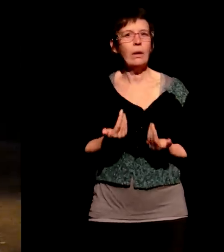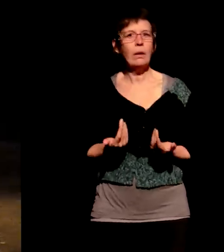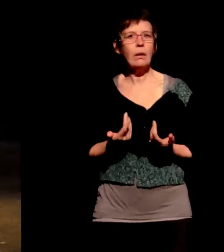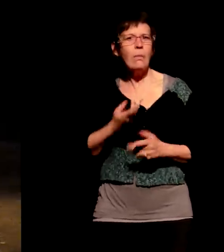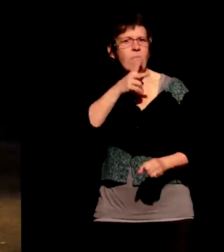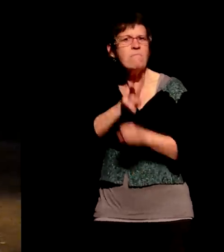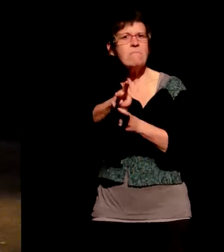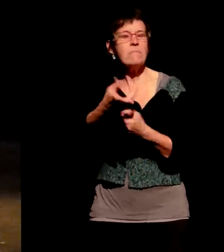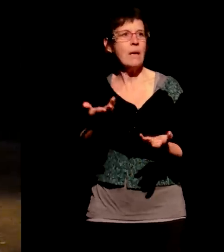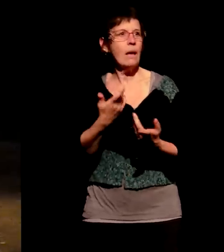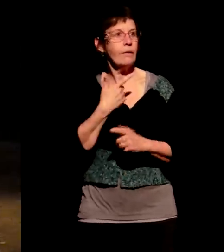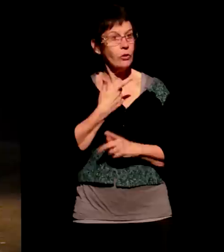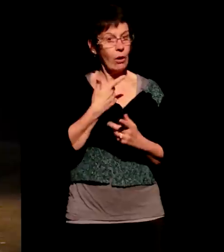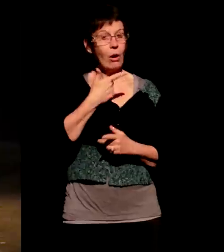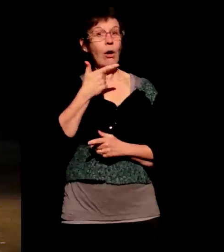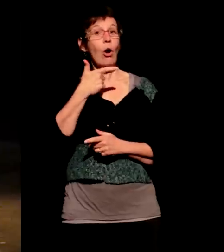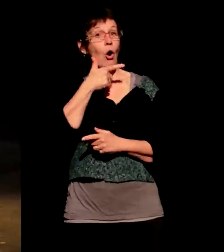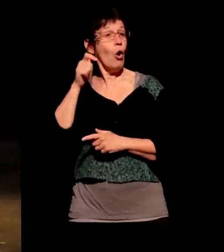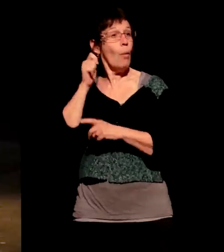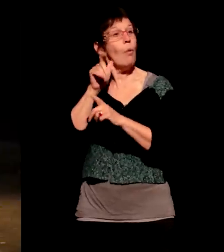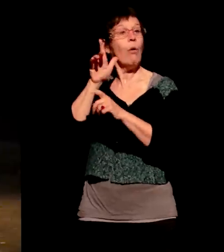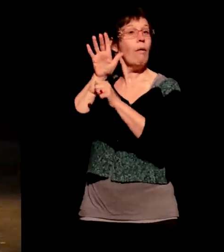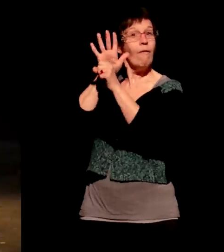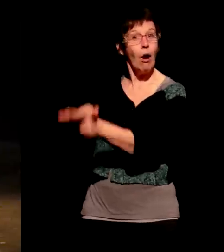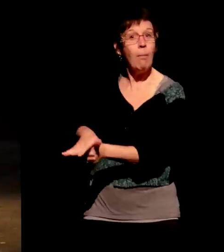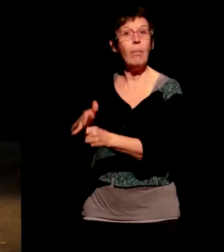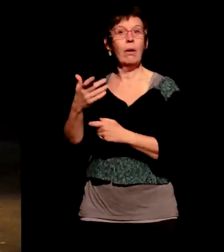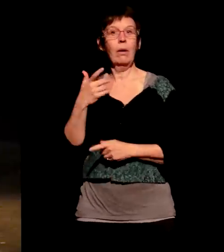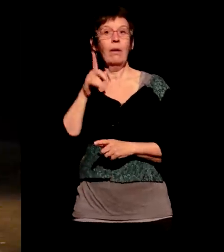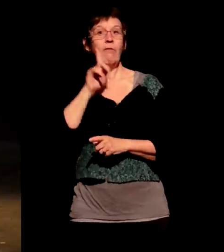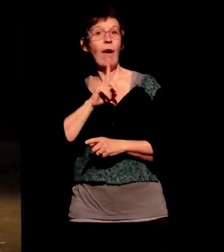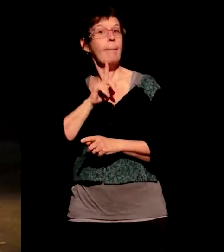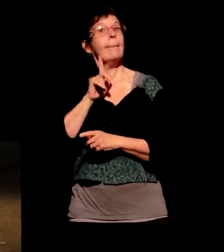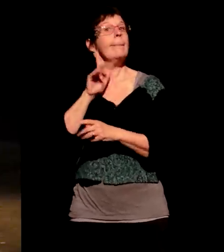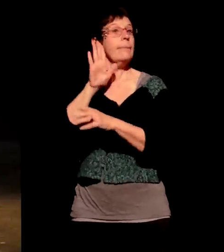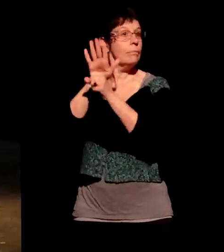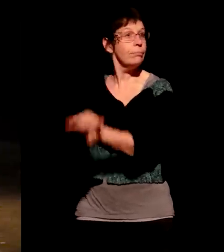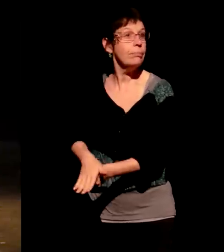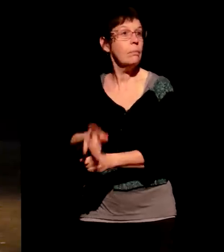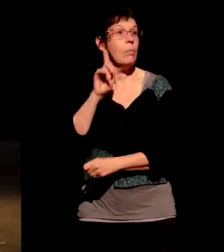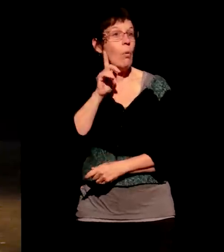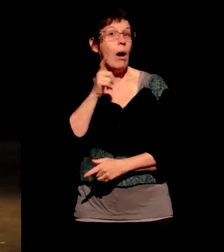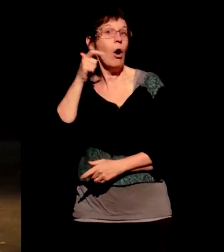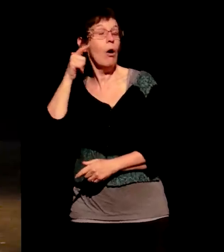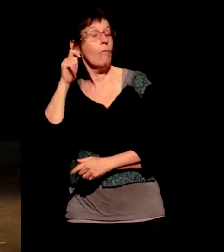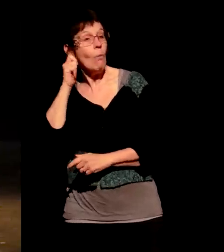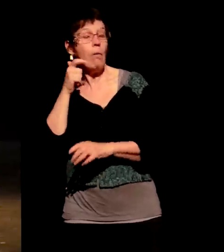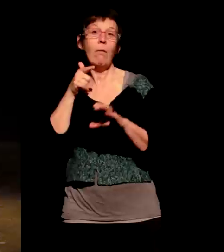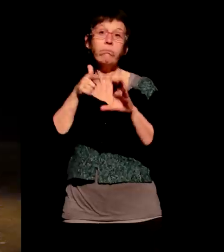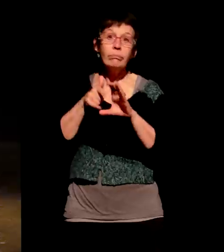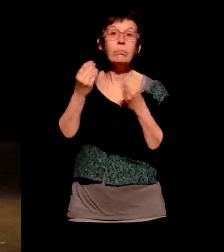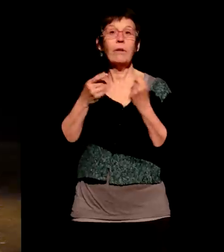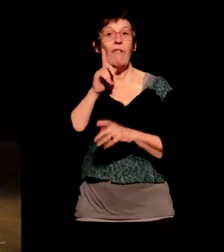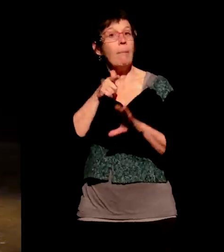est homophobe et sexiste, puisque dans l'imaginaire, c'est les homosexuels et les femmes qui peuvent être enculés. Et donc, ce propos est